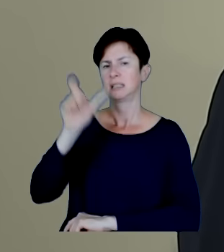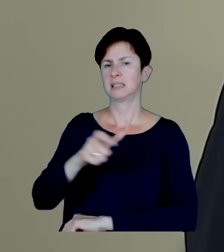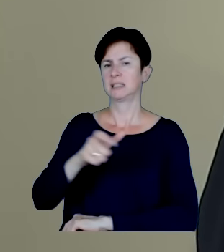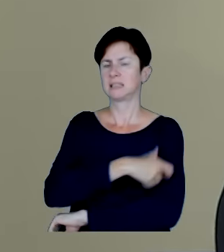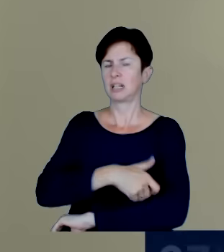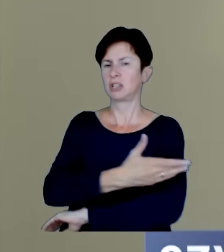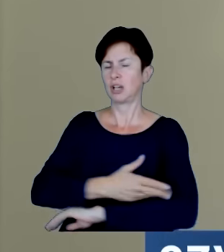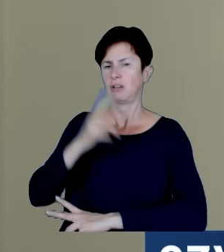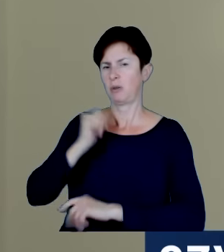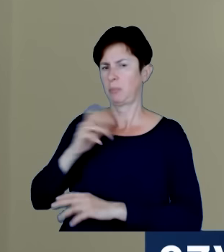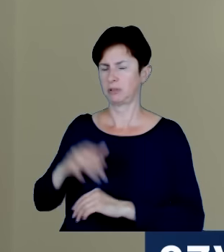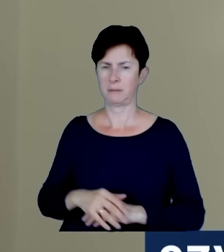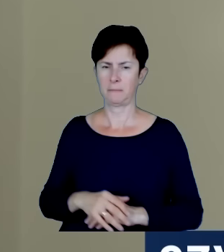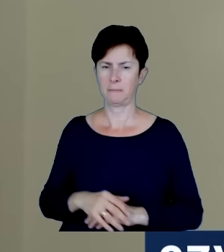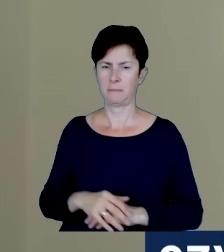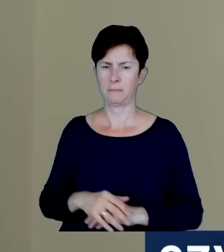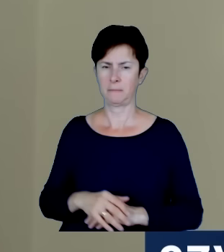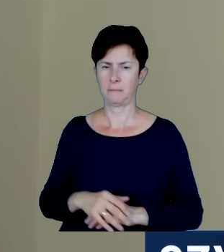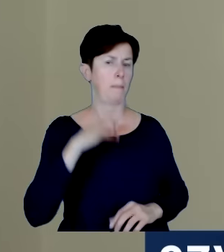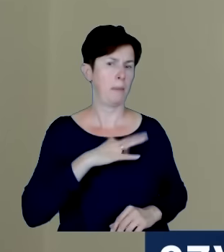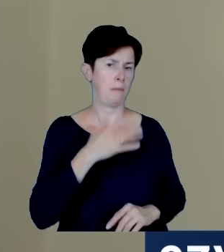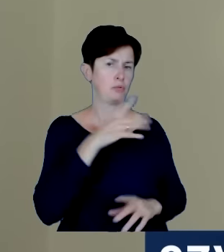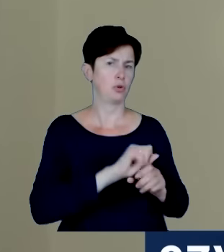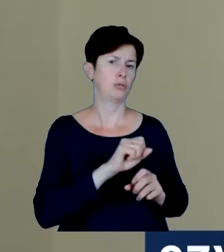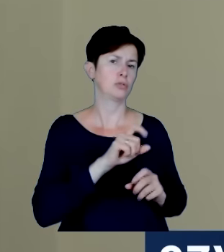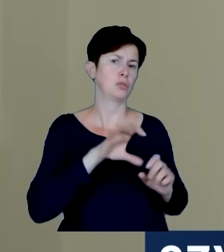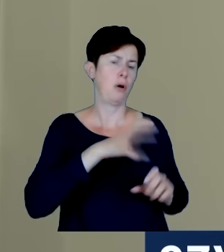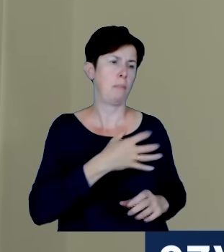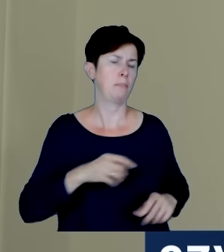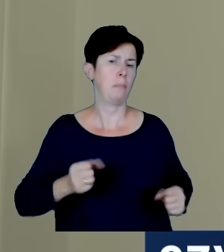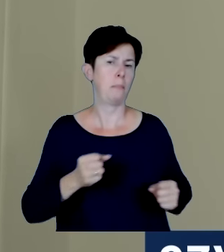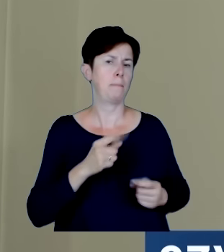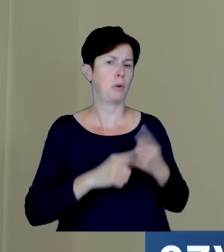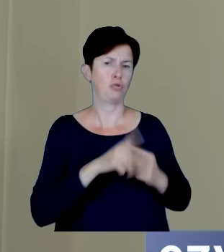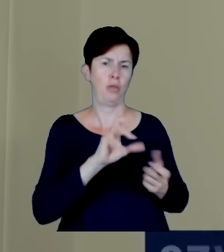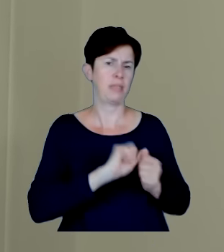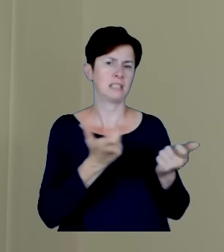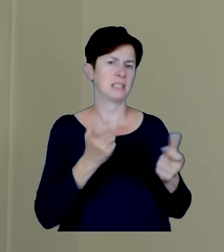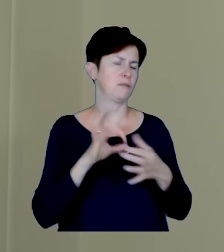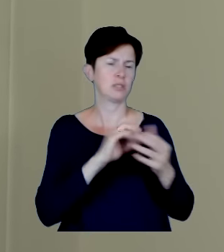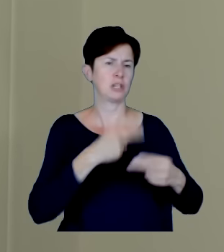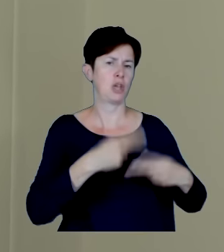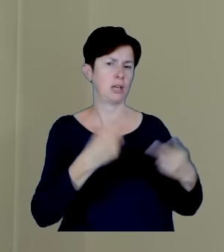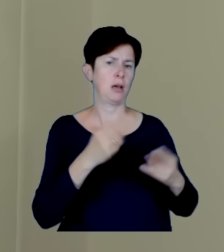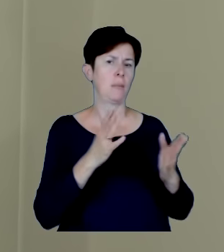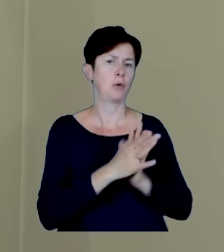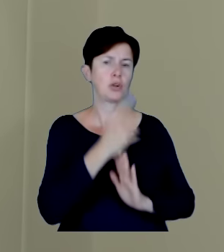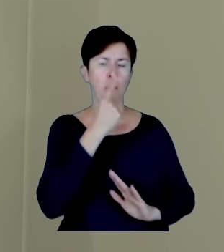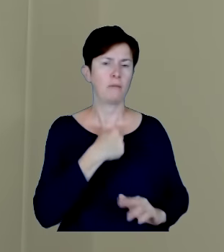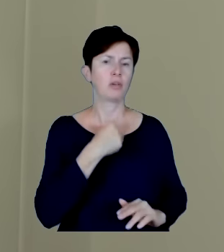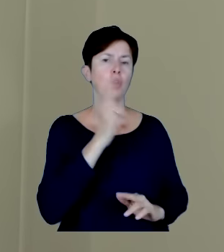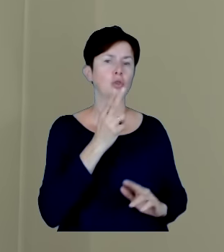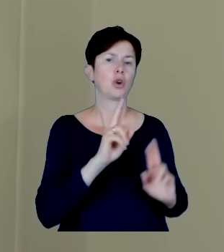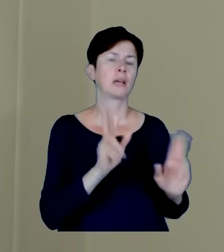żołnierzy. Teza, którą pan wygłasza, jest tezą działacza politycznego, nie ma nic wspólnego z dziennikarstwem. Proszę wskazać, w jakim miejscu ktokolwiek,